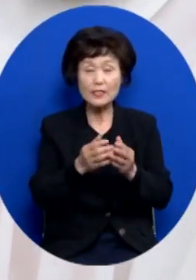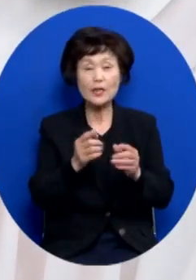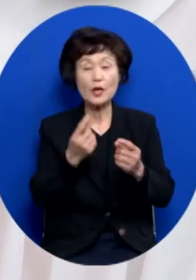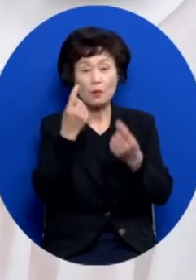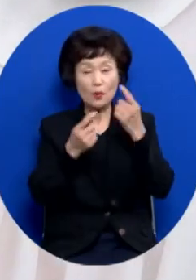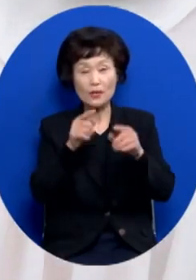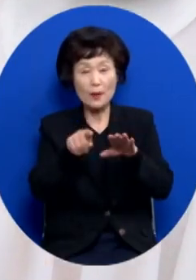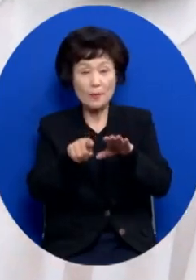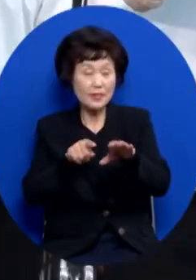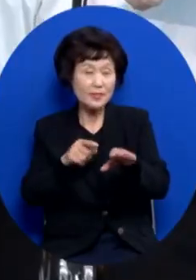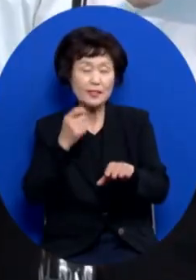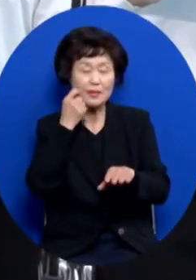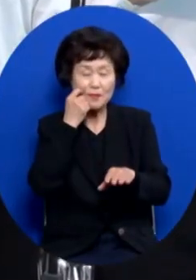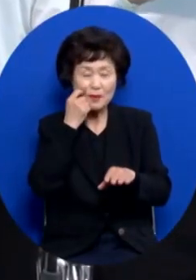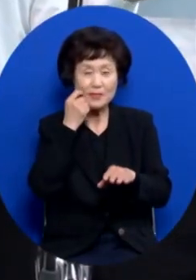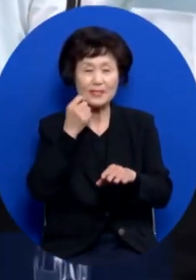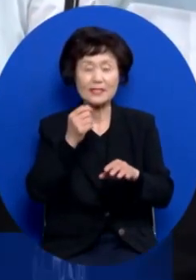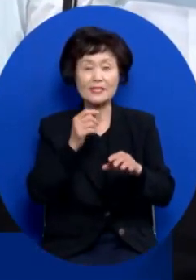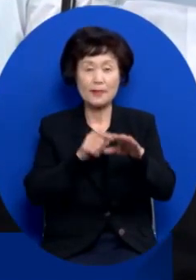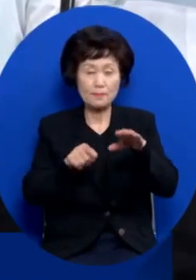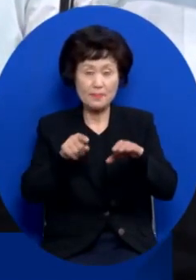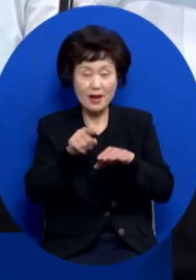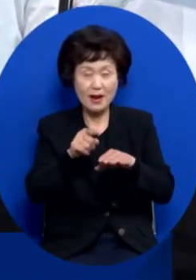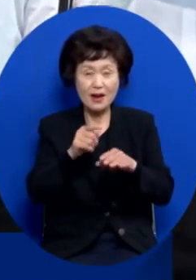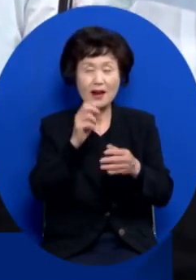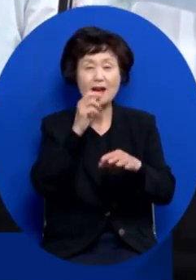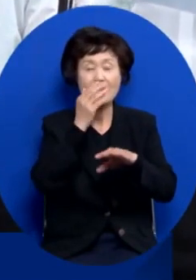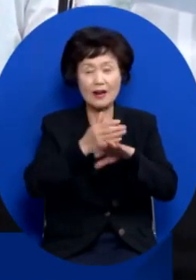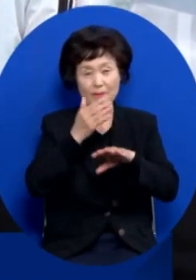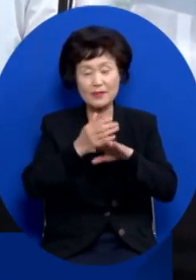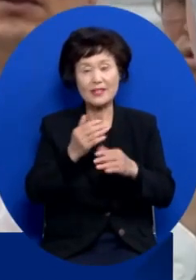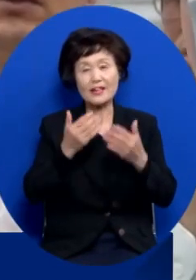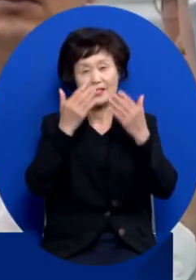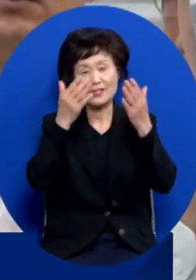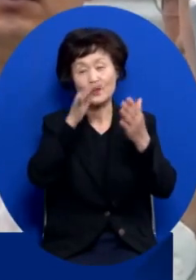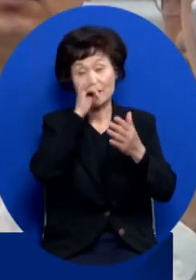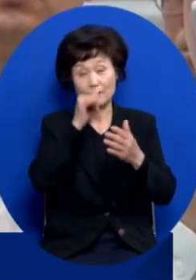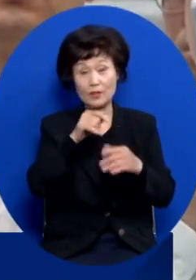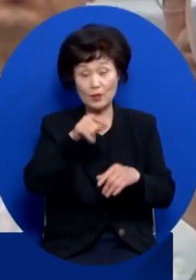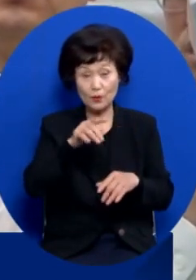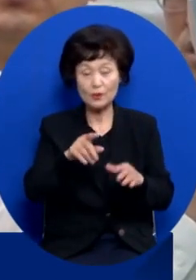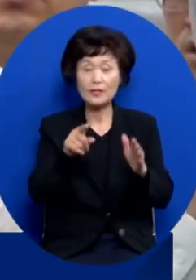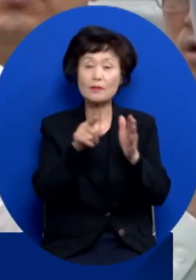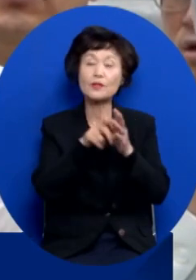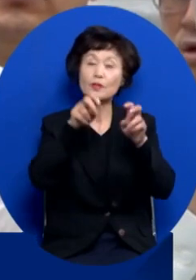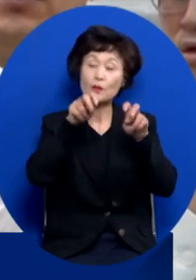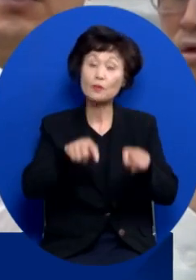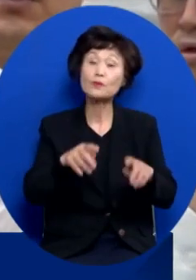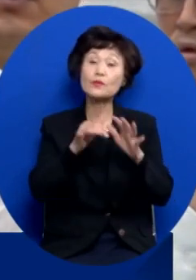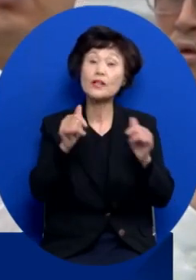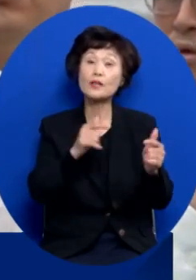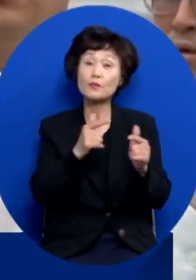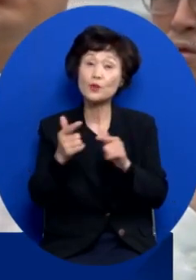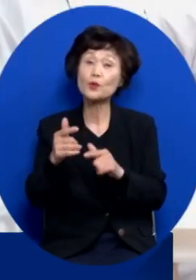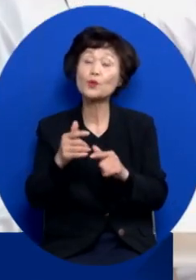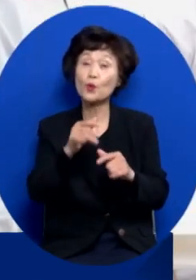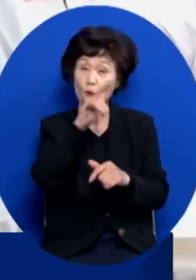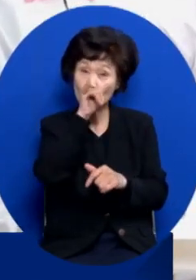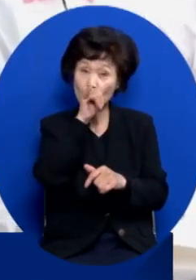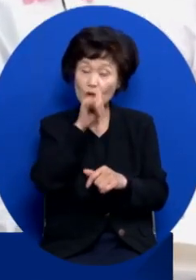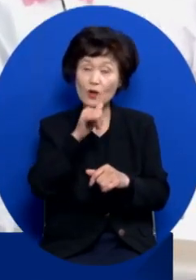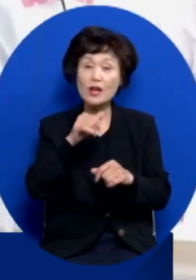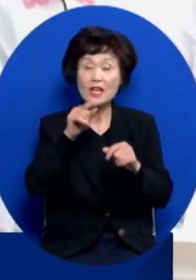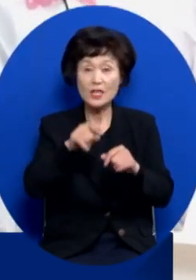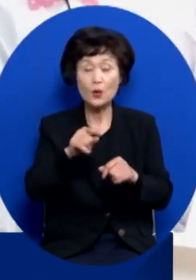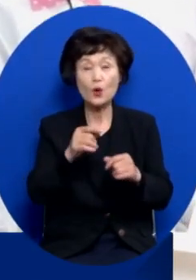선사합니다. 이곳에 하나님을 믿지 않는 분들도 계시는데 이번 페스티벌을 준비하면서 하나님을